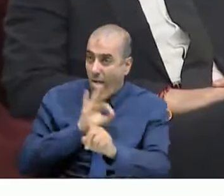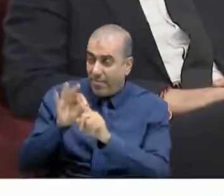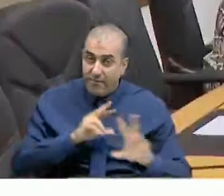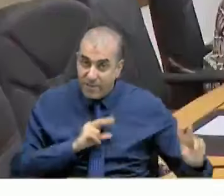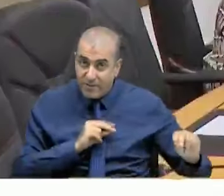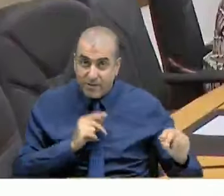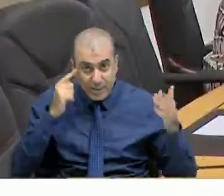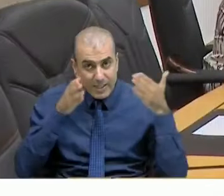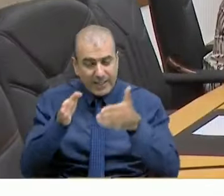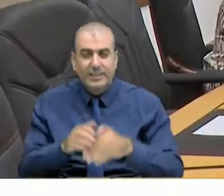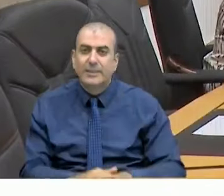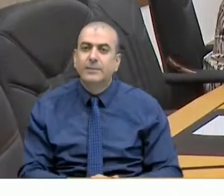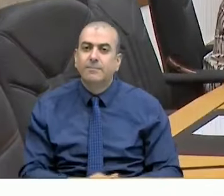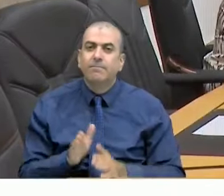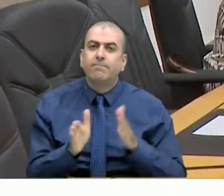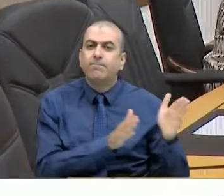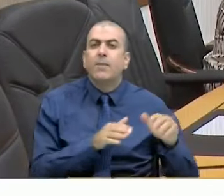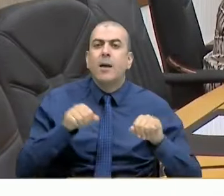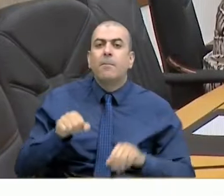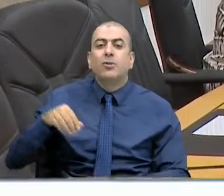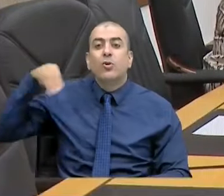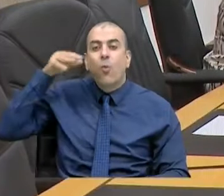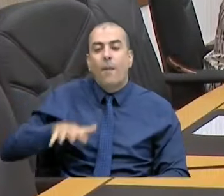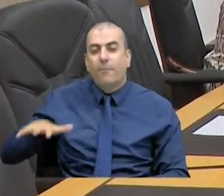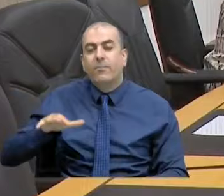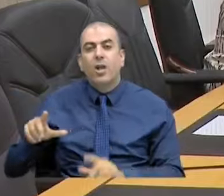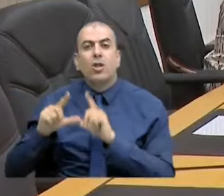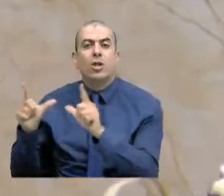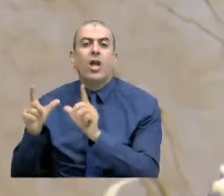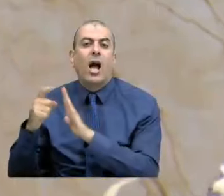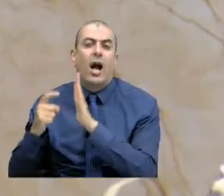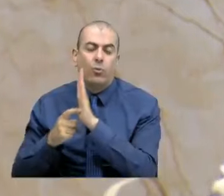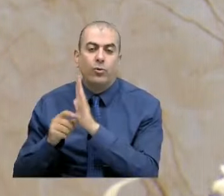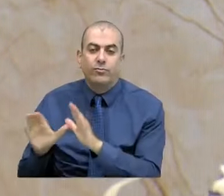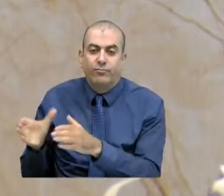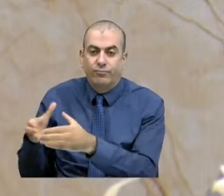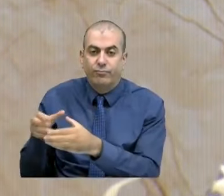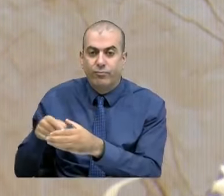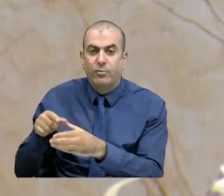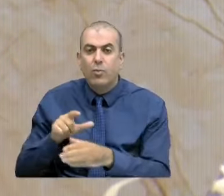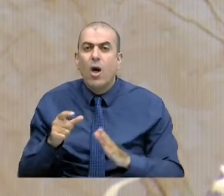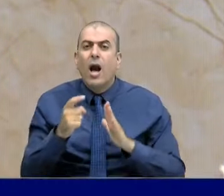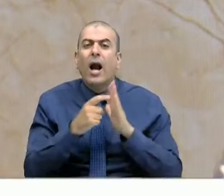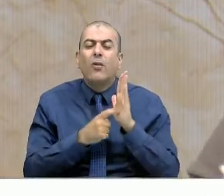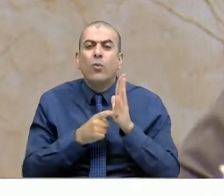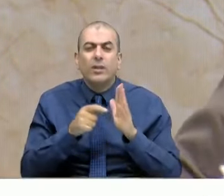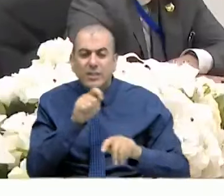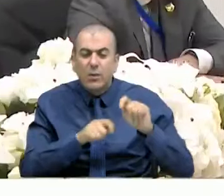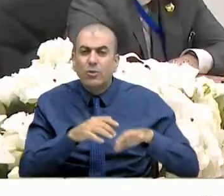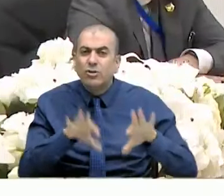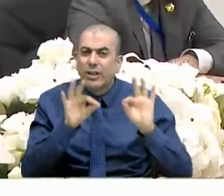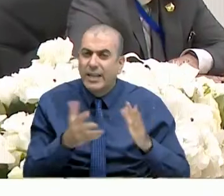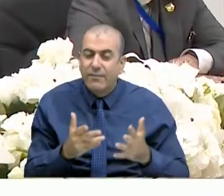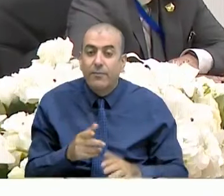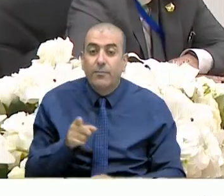المشترك وفي مجلس النواب استعرض رئيس اللجنه القانونيه النيابيه النائب غازي ذ نبات مراحل تشريع القوانين في مجلس النواب حيث